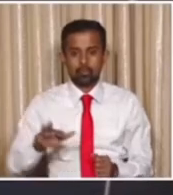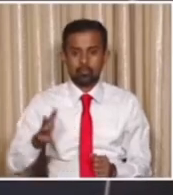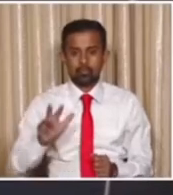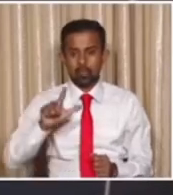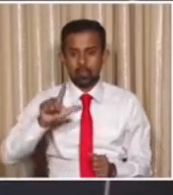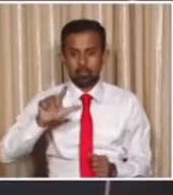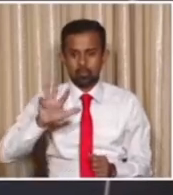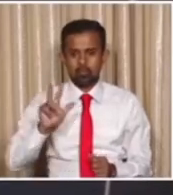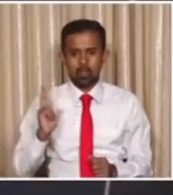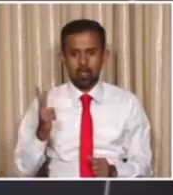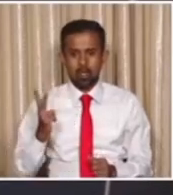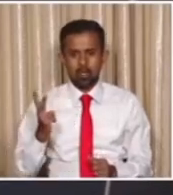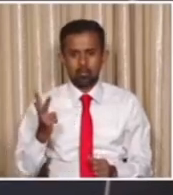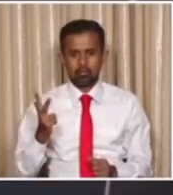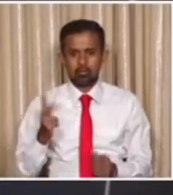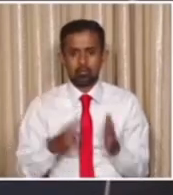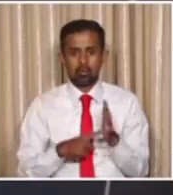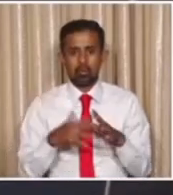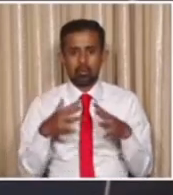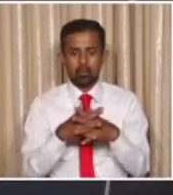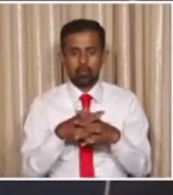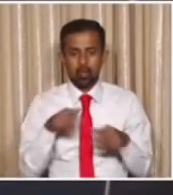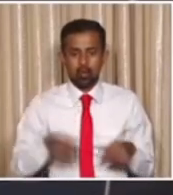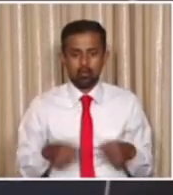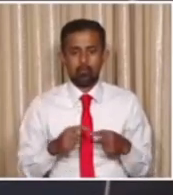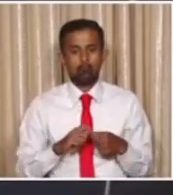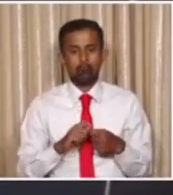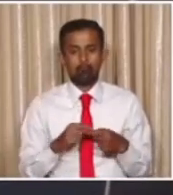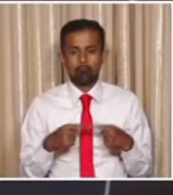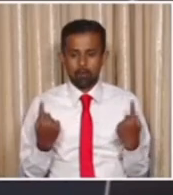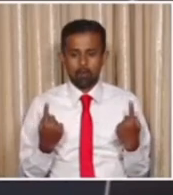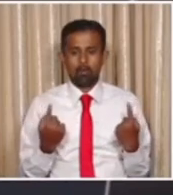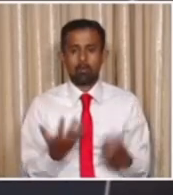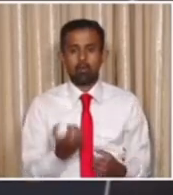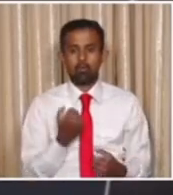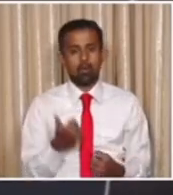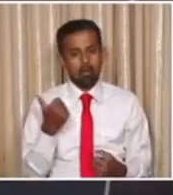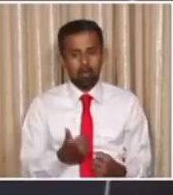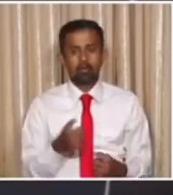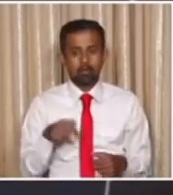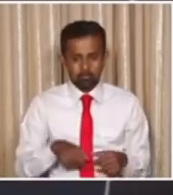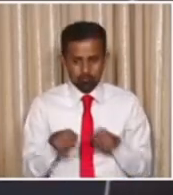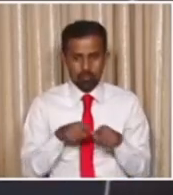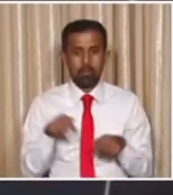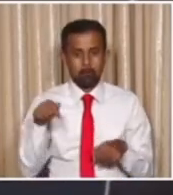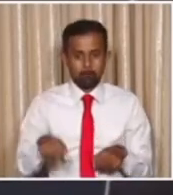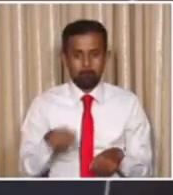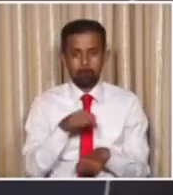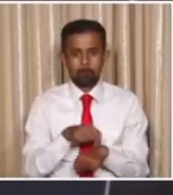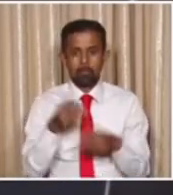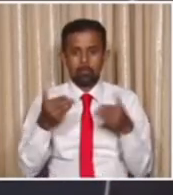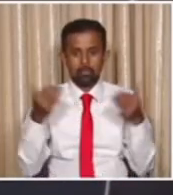1979 විතර 80 ගෙනාපු නීතියක් අද වෙනස් වෙන්න ඕනේ. ඒක හරි. ඒ වගේ තමයි මේ තත්ත්වය. අපි